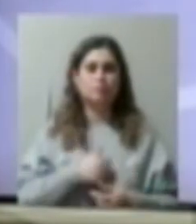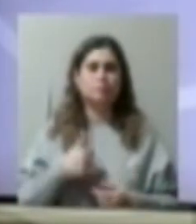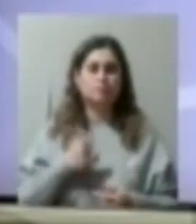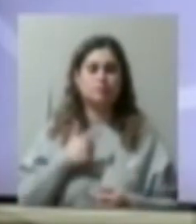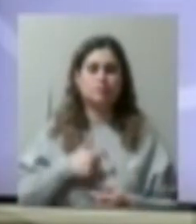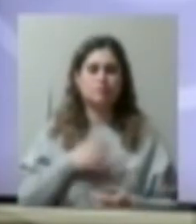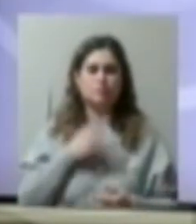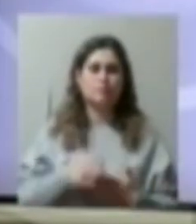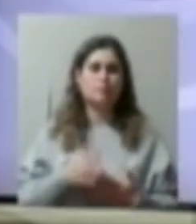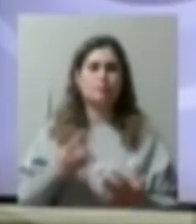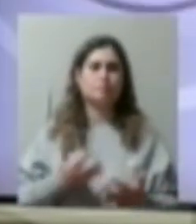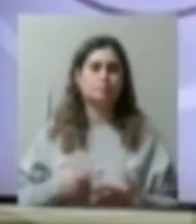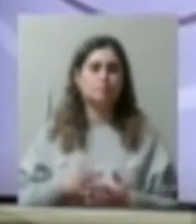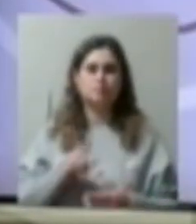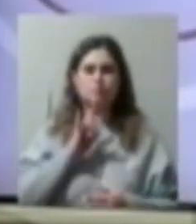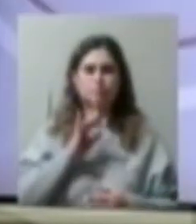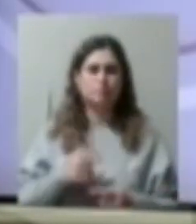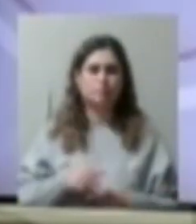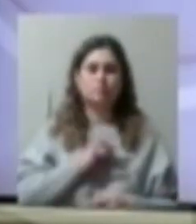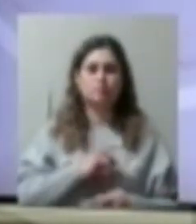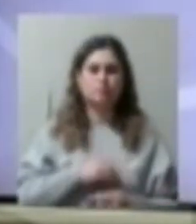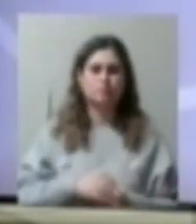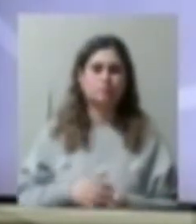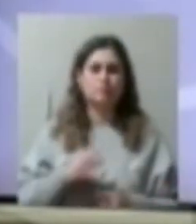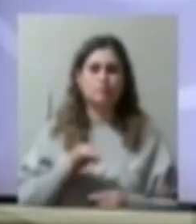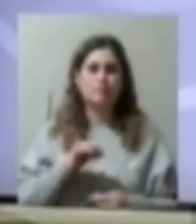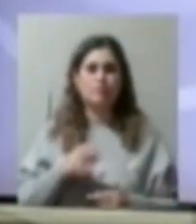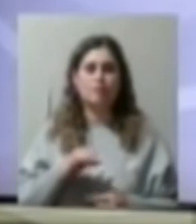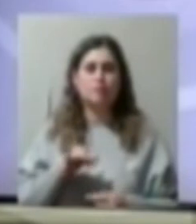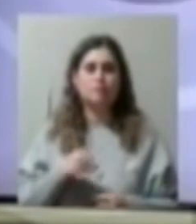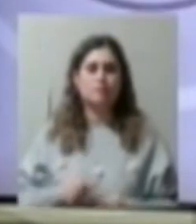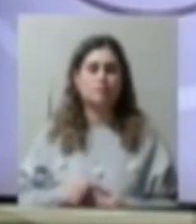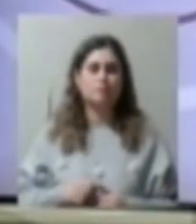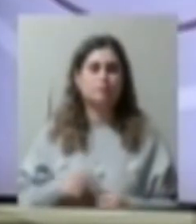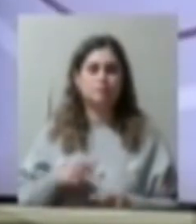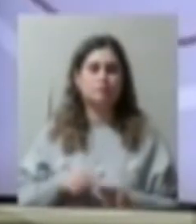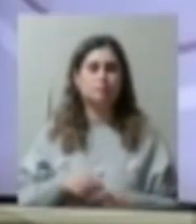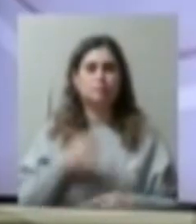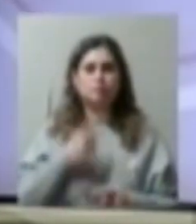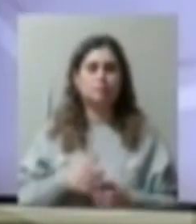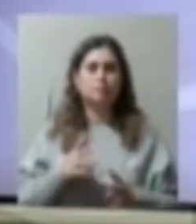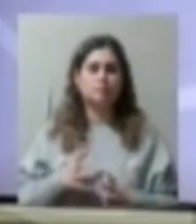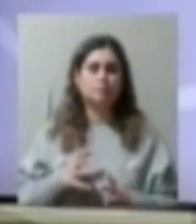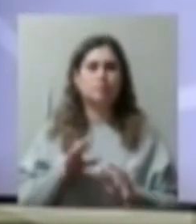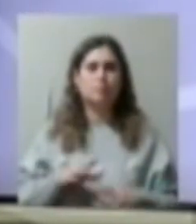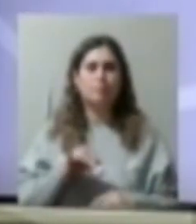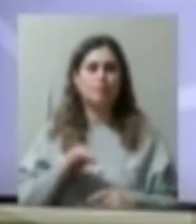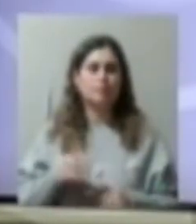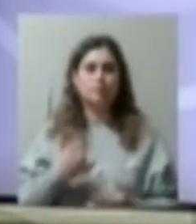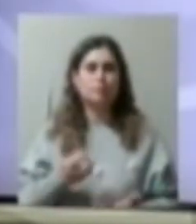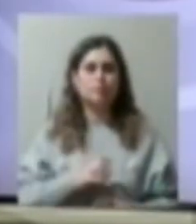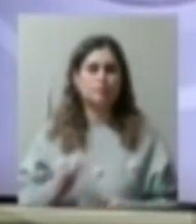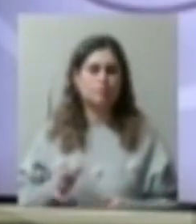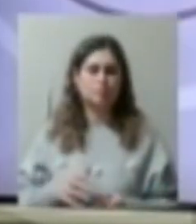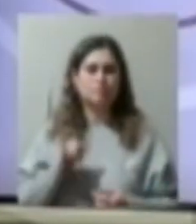відповідати, якщо не буде використовувати пасивні засоби безпеки. Але знову ж таки зазначу, це лише законопроект, він ще не прийнятий.